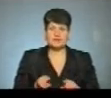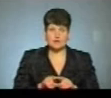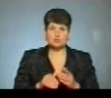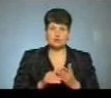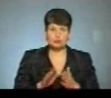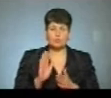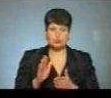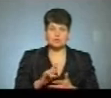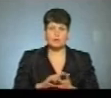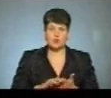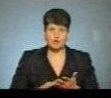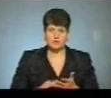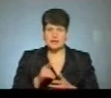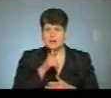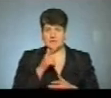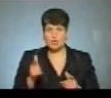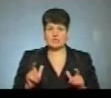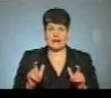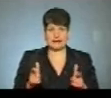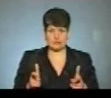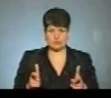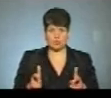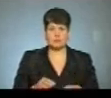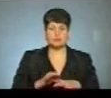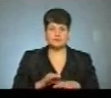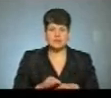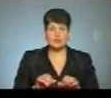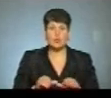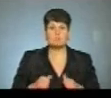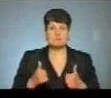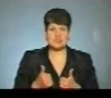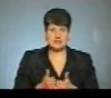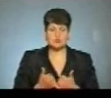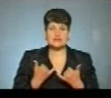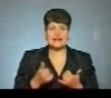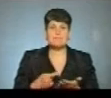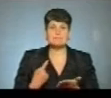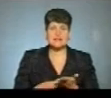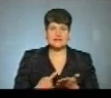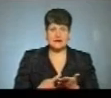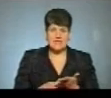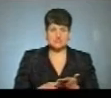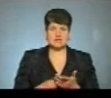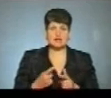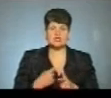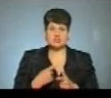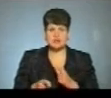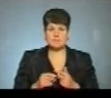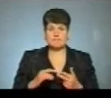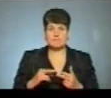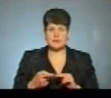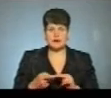буде продовжена на період карантину, а пройти комісію для підтвердження чи для передпідтвердження